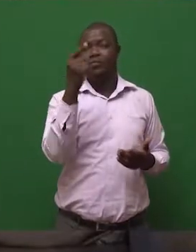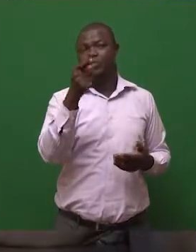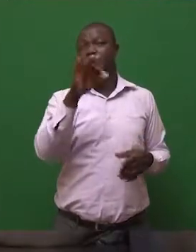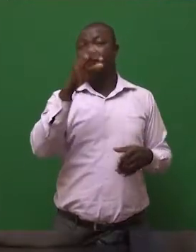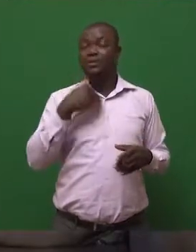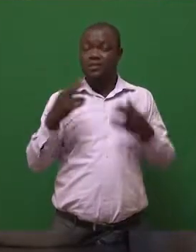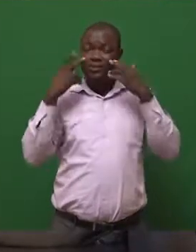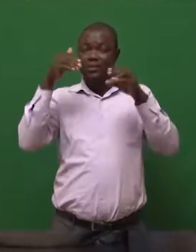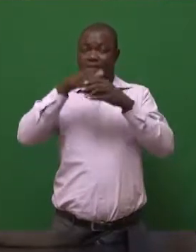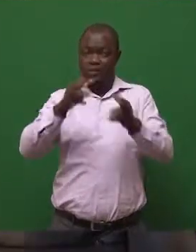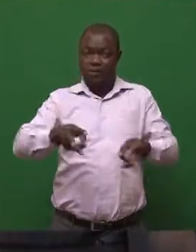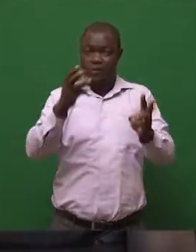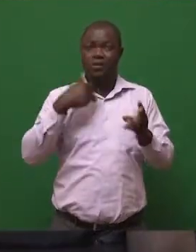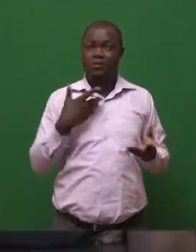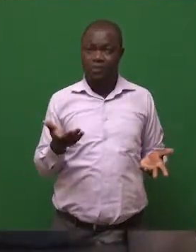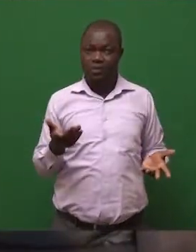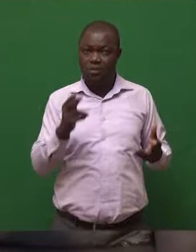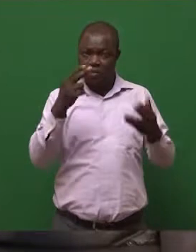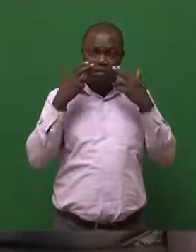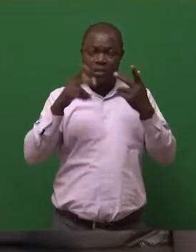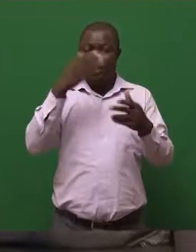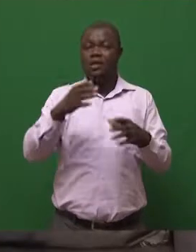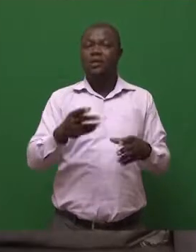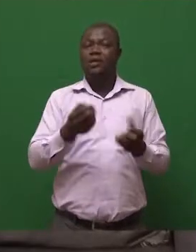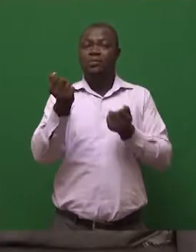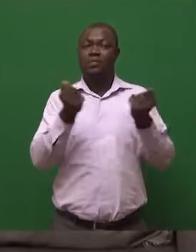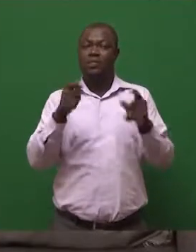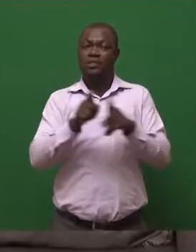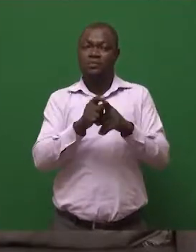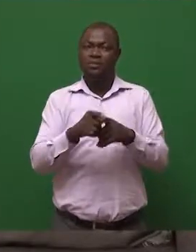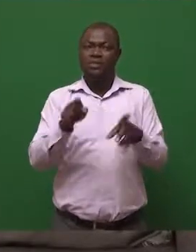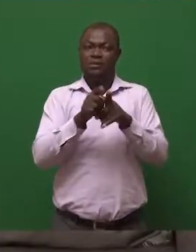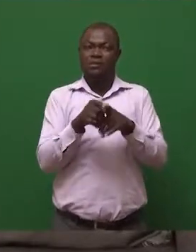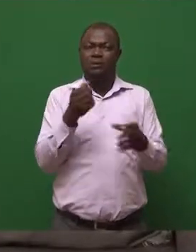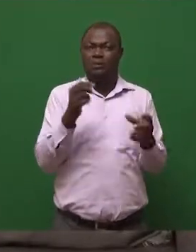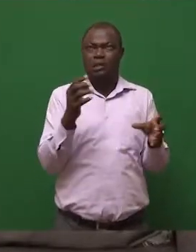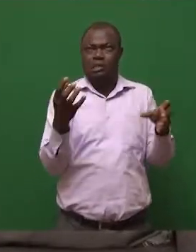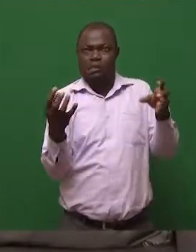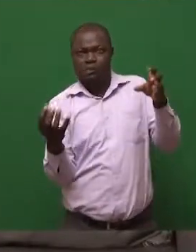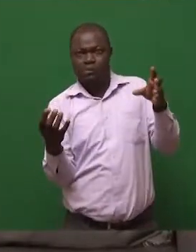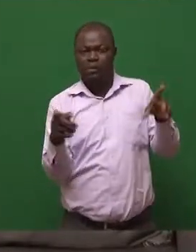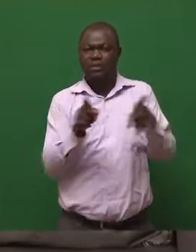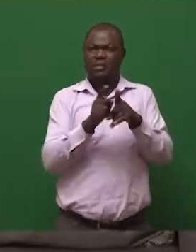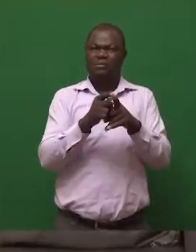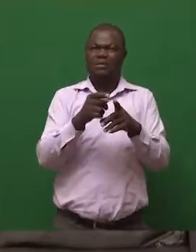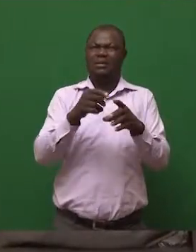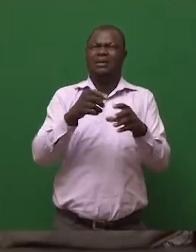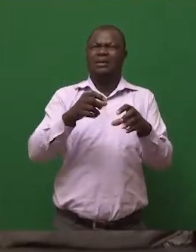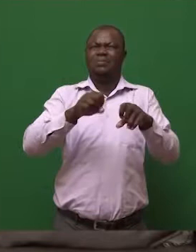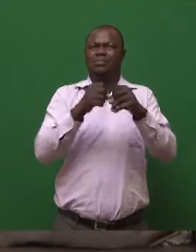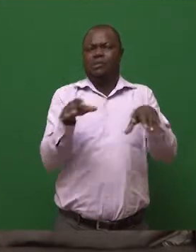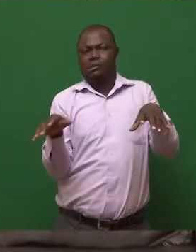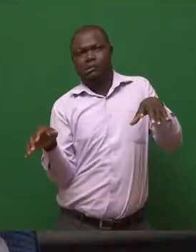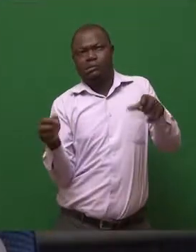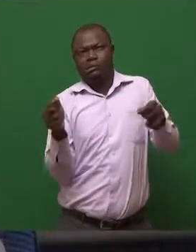muchitarisa zvakare mumugwagwa yedu imomo unotoona imwe motikari yakatomira kunge yakabatwa nechimandire gerera kurakidza kuti kana maspring